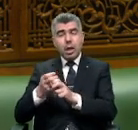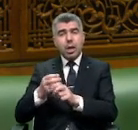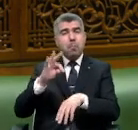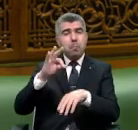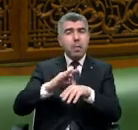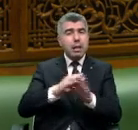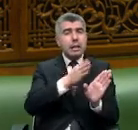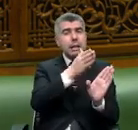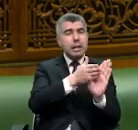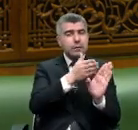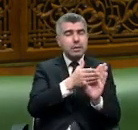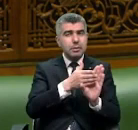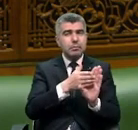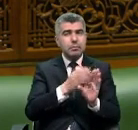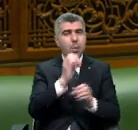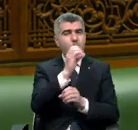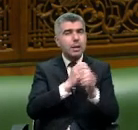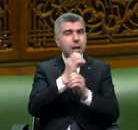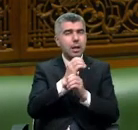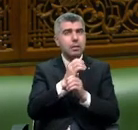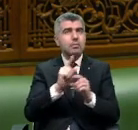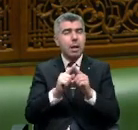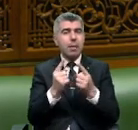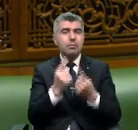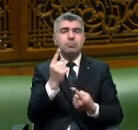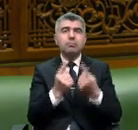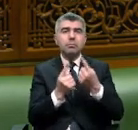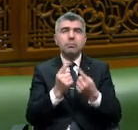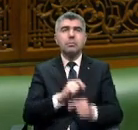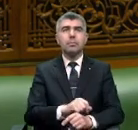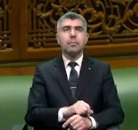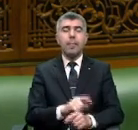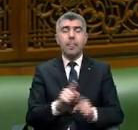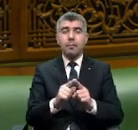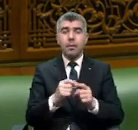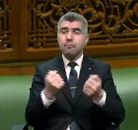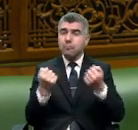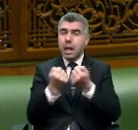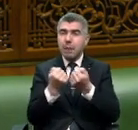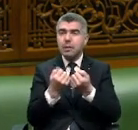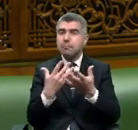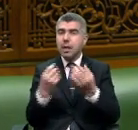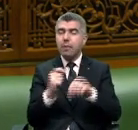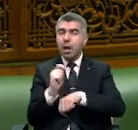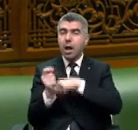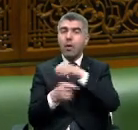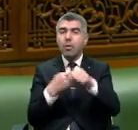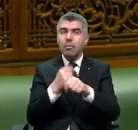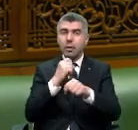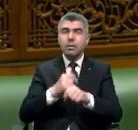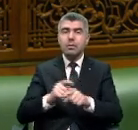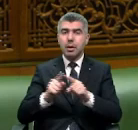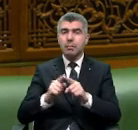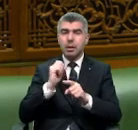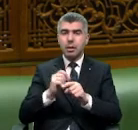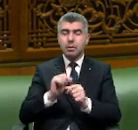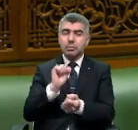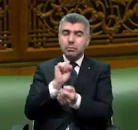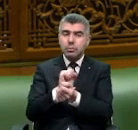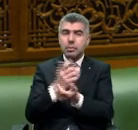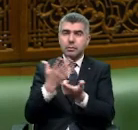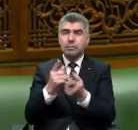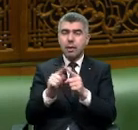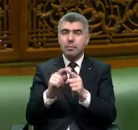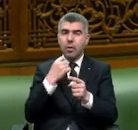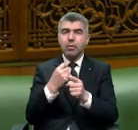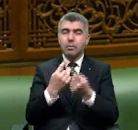نفسية كثيرة دابا الآن في الإقليم، وواحد الحالات كتوصل بنا لدرجة أننا كناخذوا كيكون حالة عنف، كتكون أحيانا في العالم القروي حالة العنف، الشخص مكبل، الأسرة